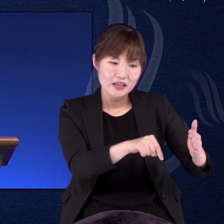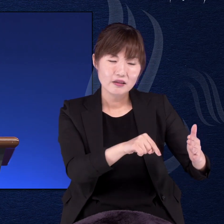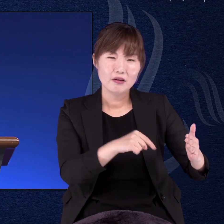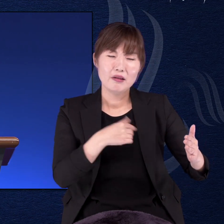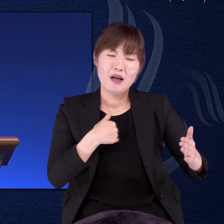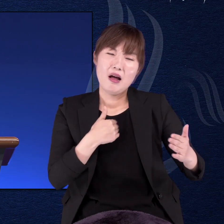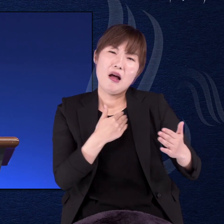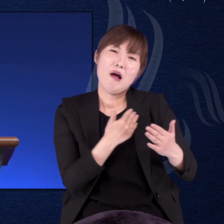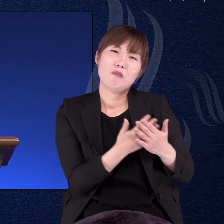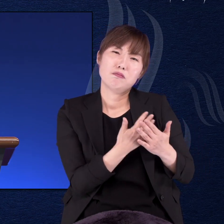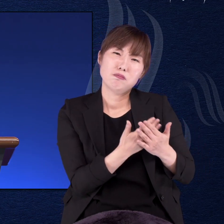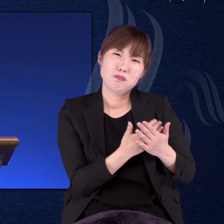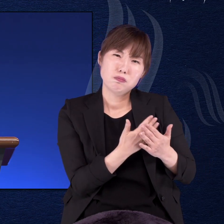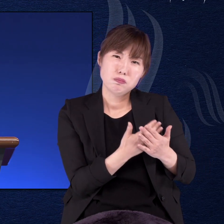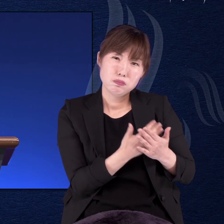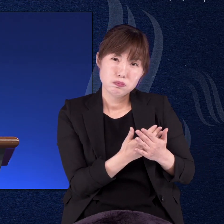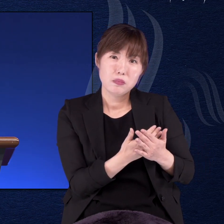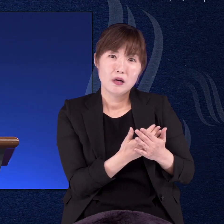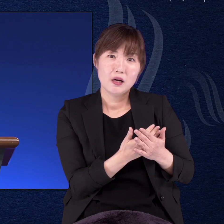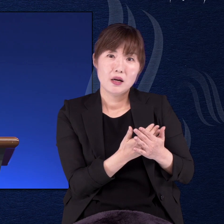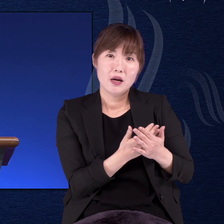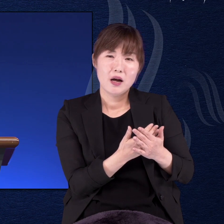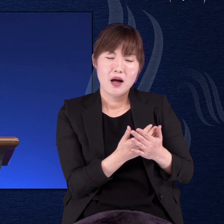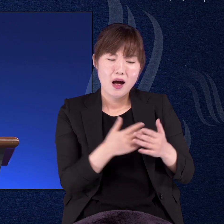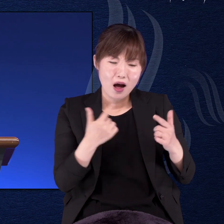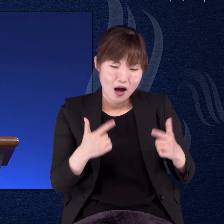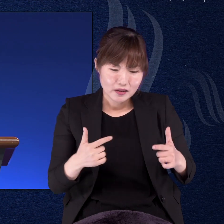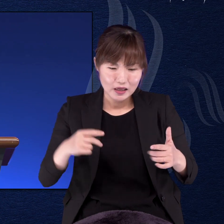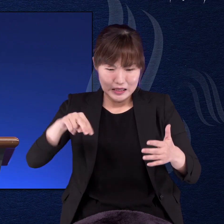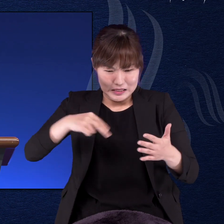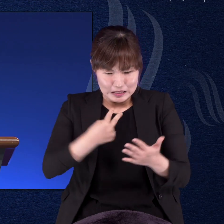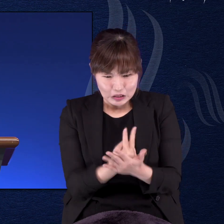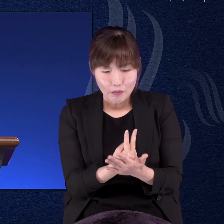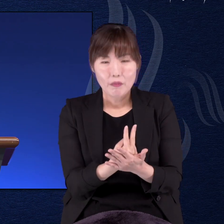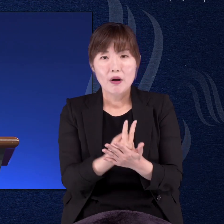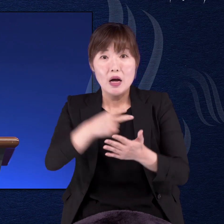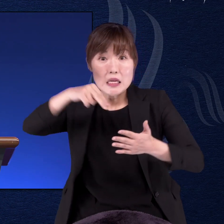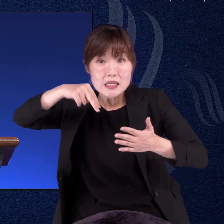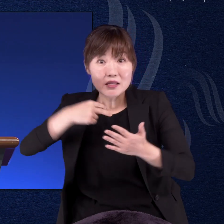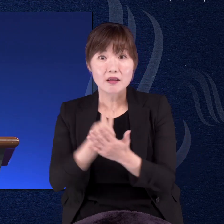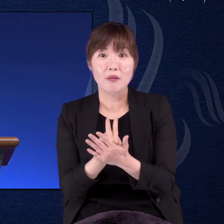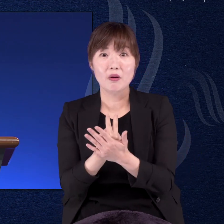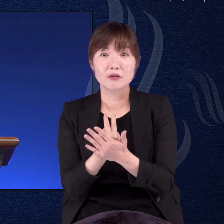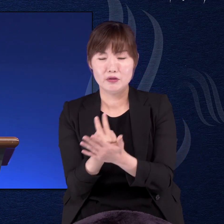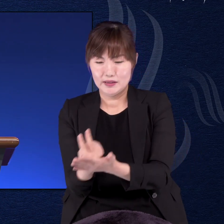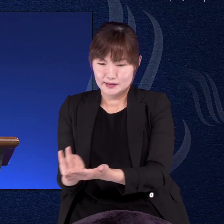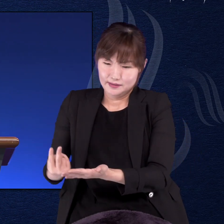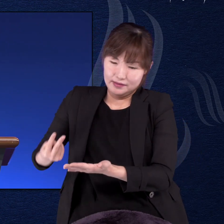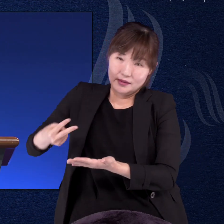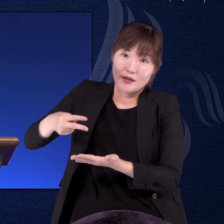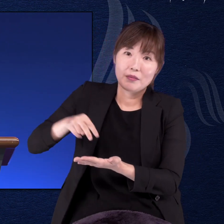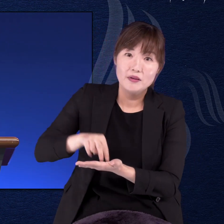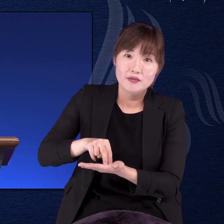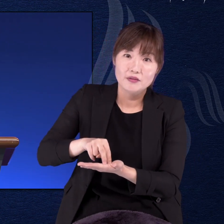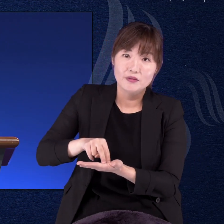저는 매번 넘어지고 또 일어나요. 왜? 이 찬양 흥얼거리면서 일어나요.